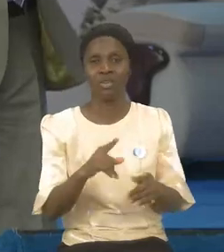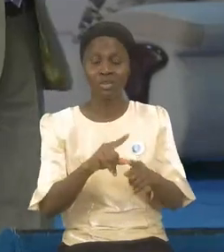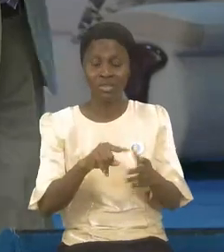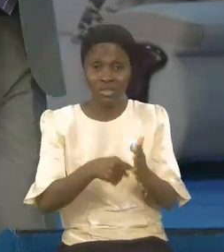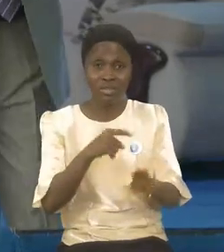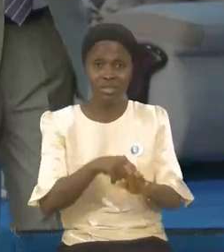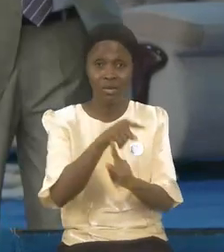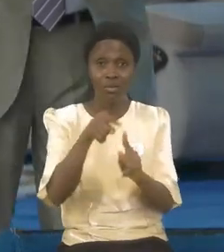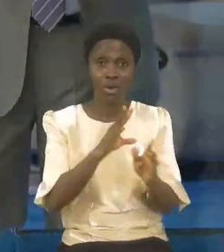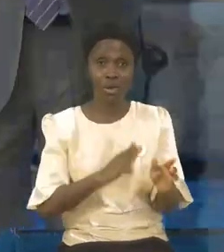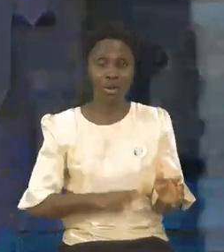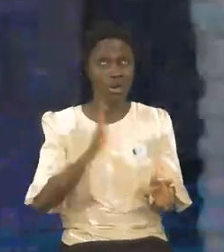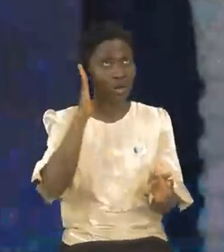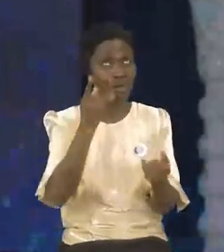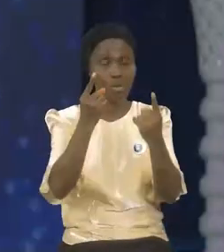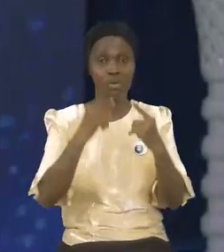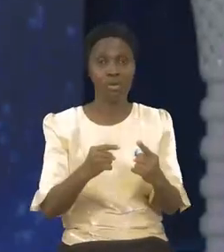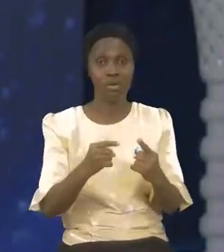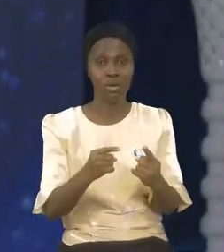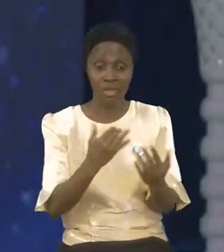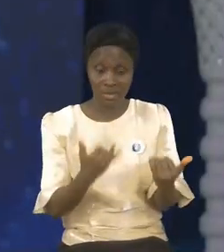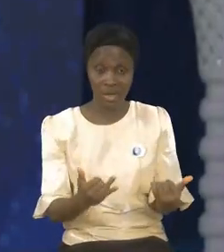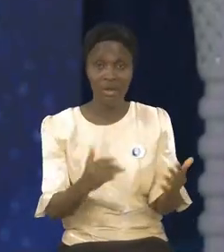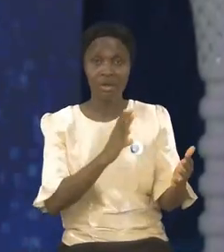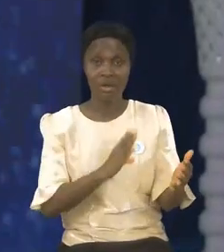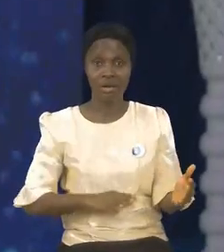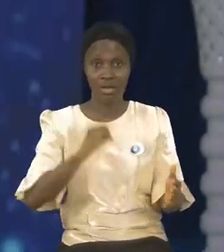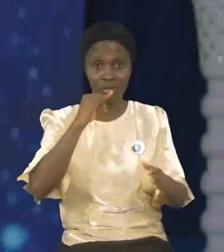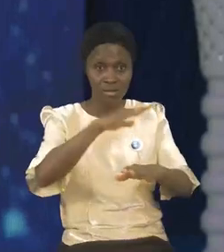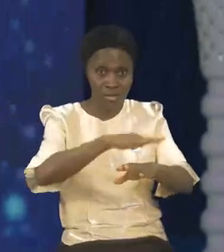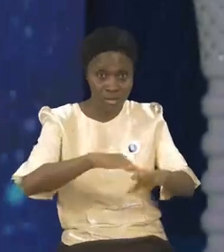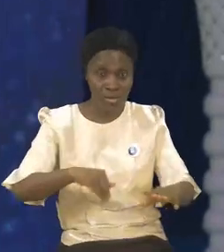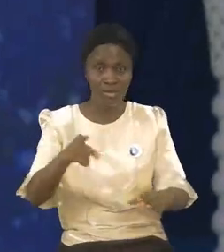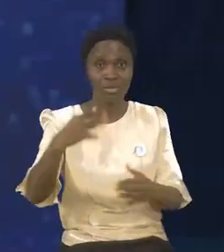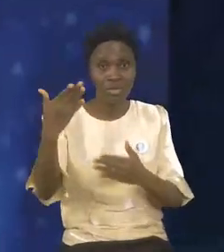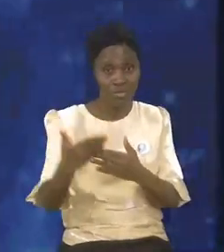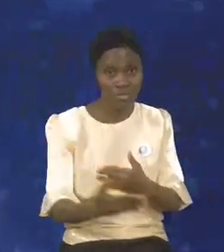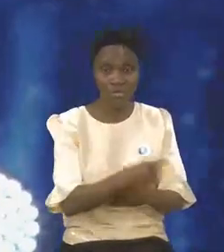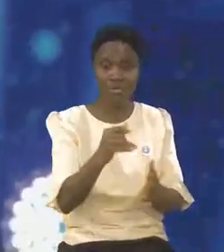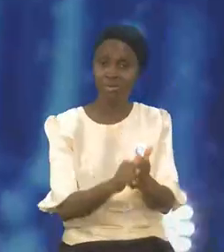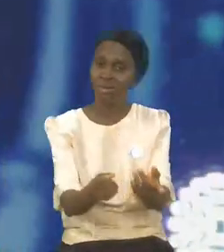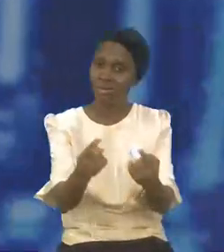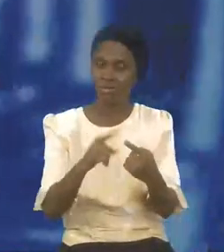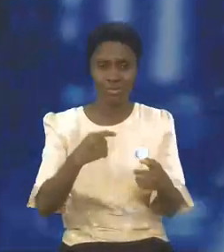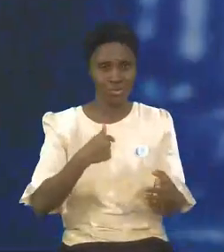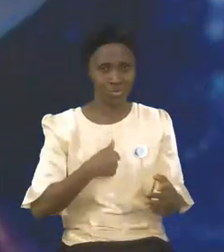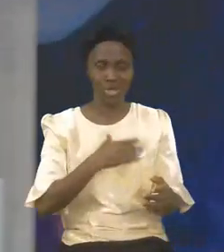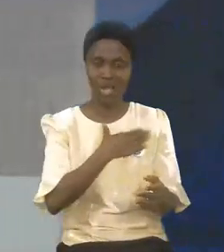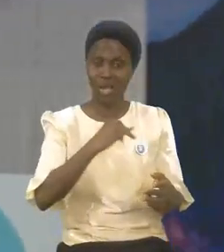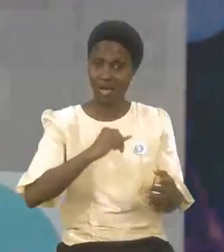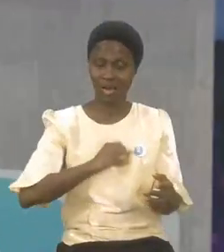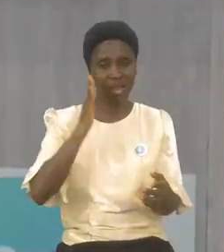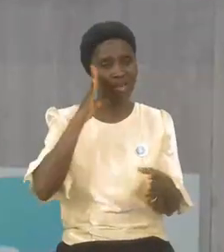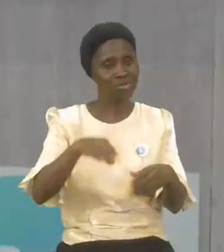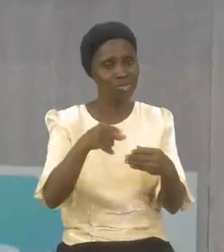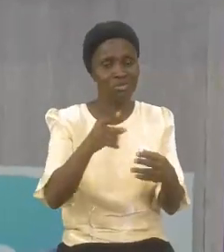Christ viendra et que Christ appelle que « Venez à moi, vous tous qui êtes fatigués, chargés, je vous donnerai du repos. » La